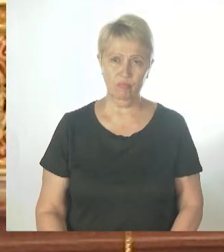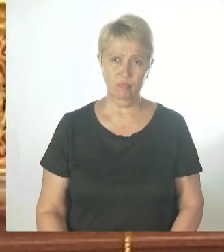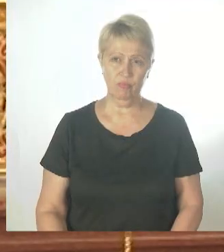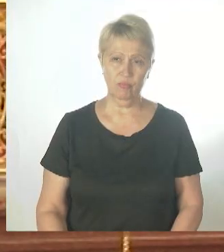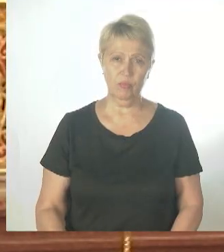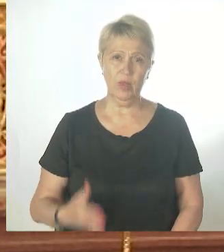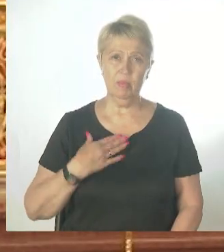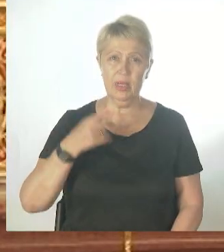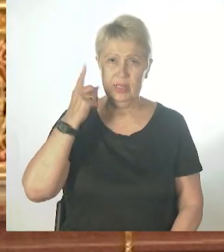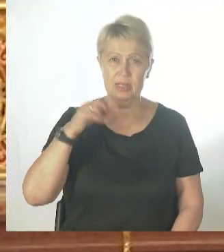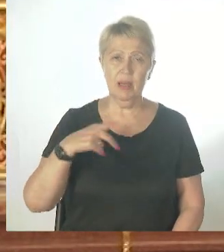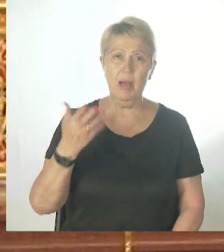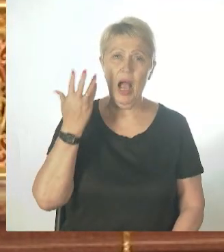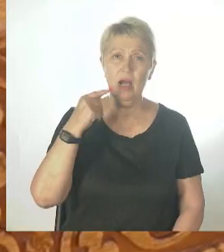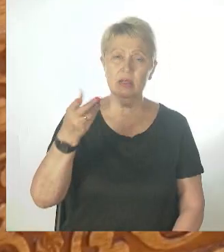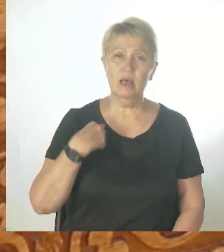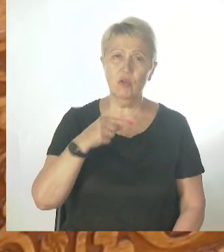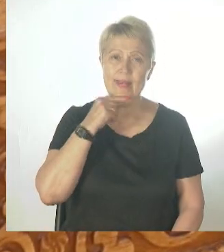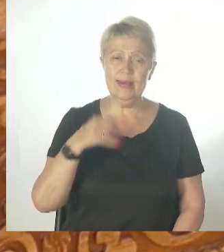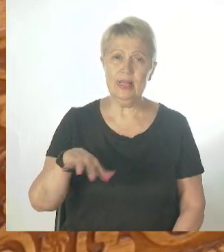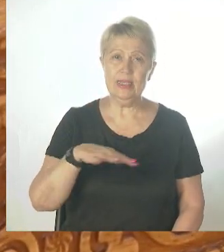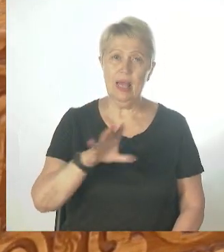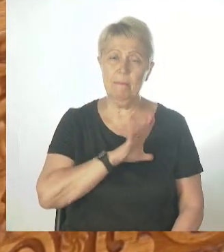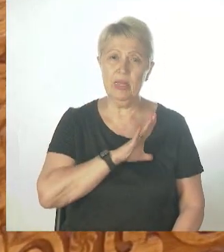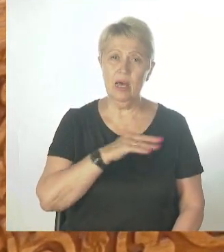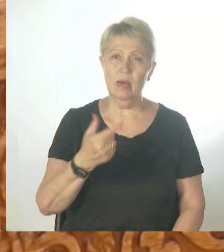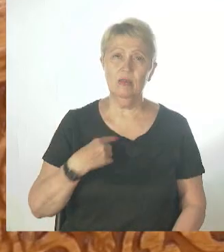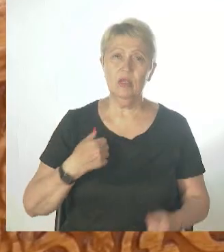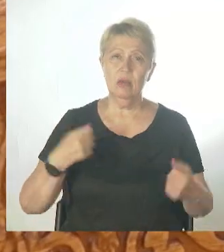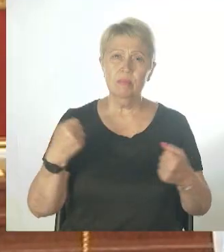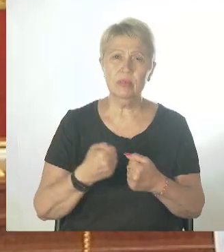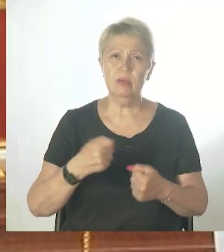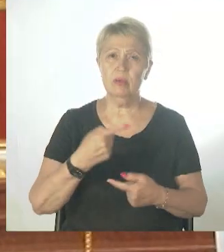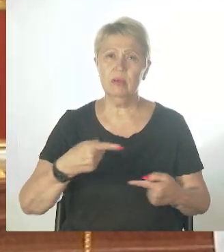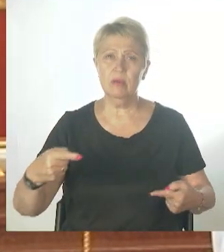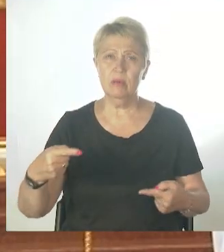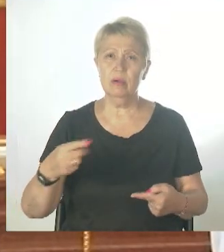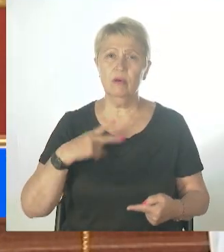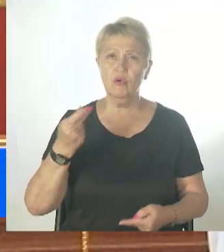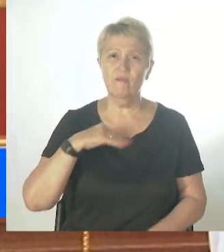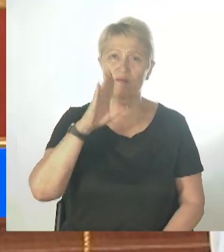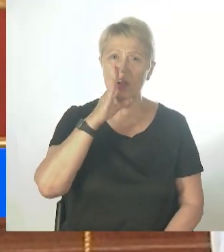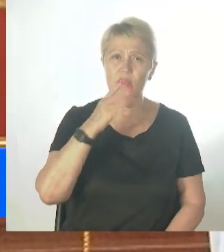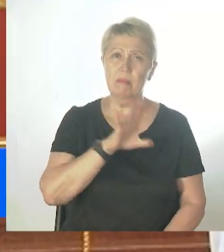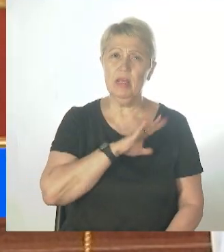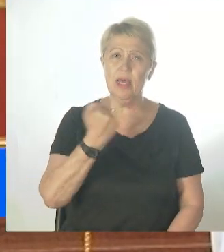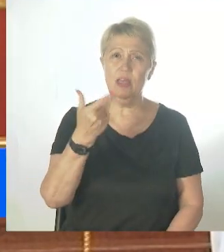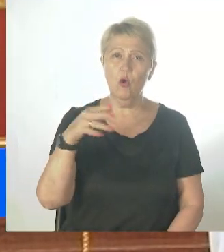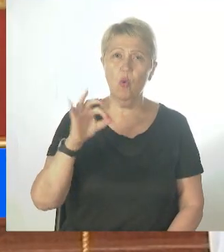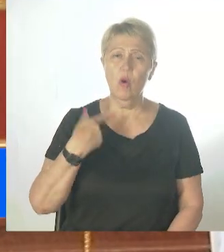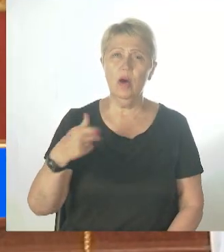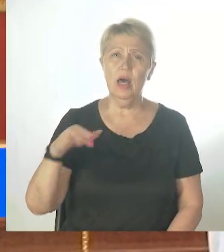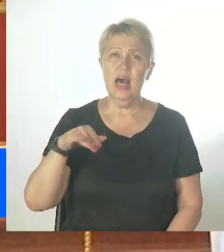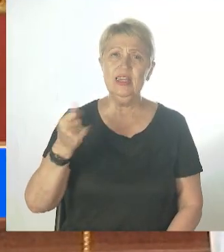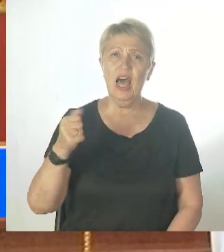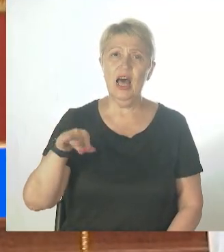Мы знаем, что тогда Россия была борима со всех сторон, неприятелем, была под игом татаро-монгольского ига.